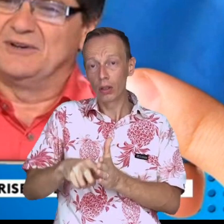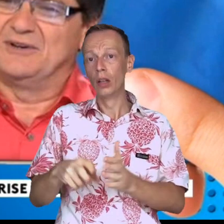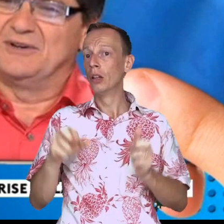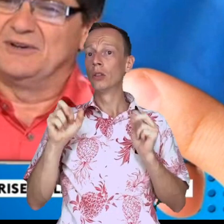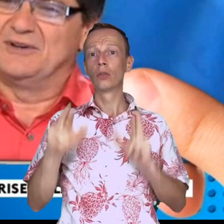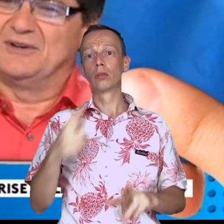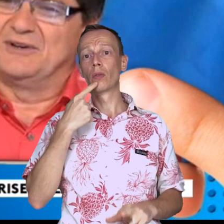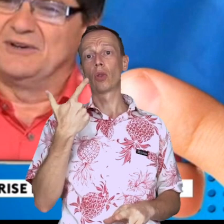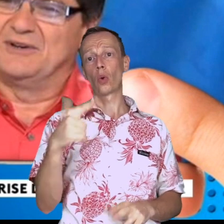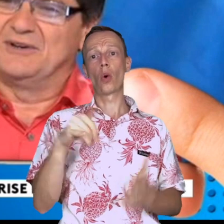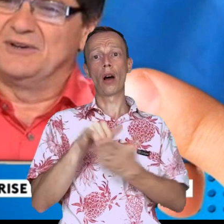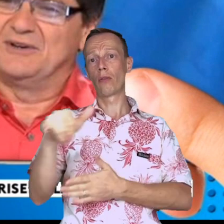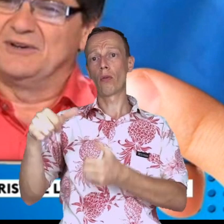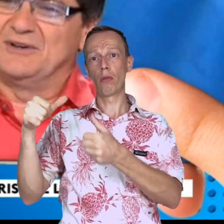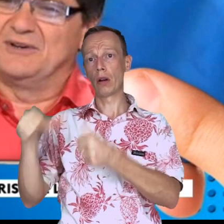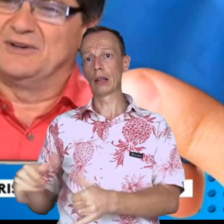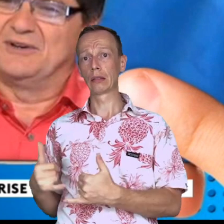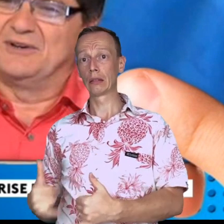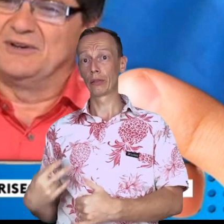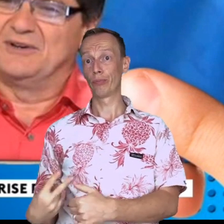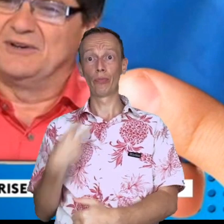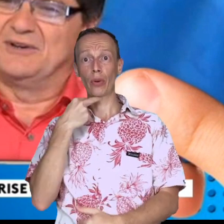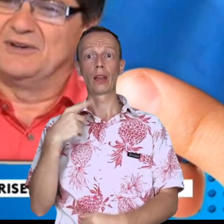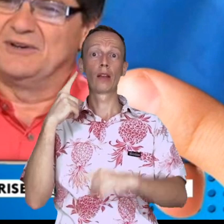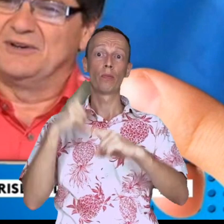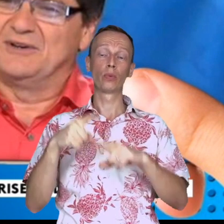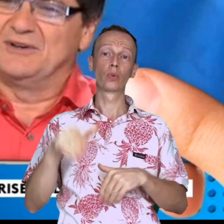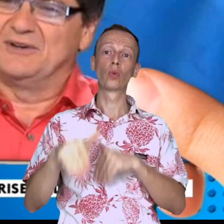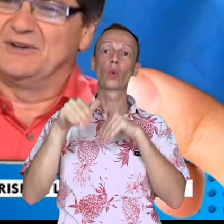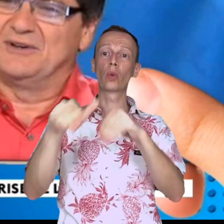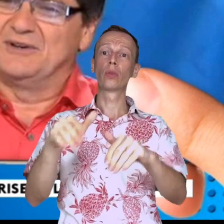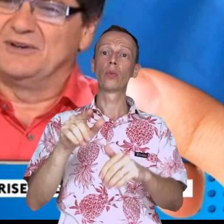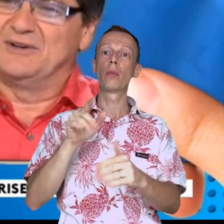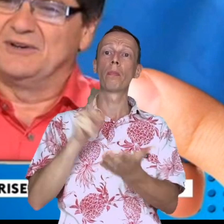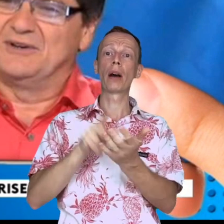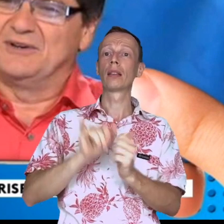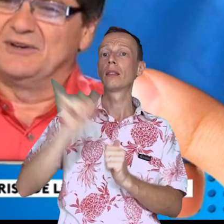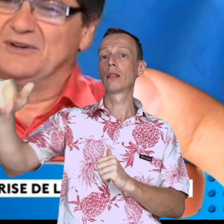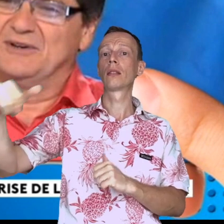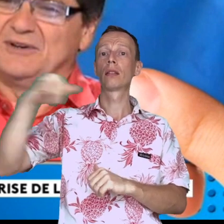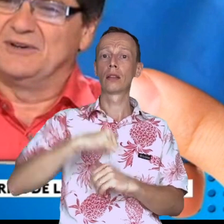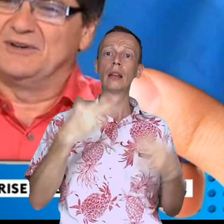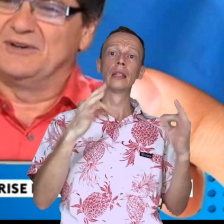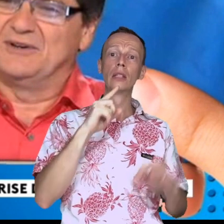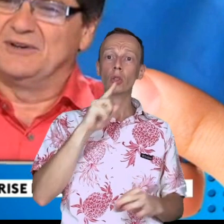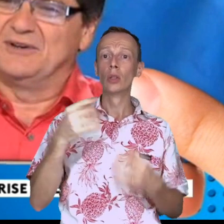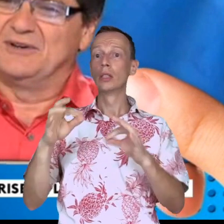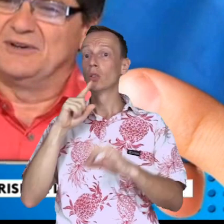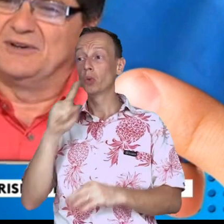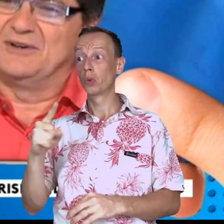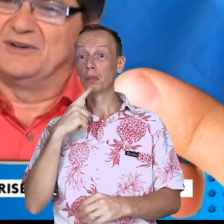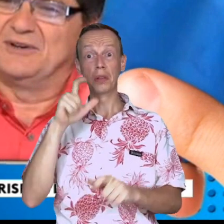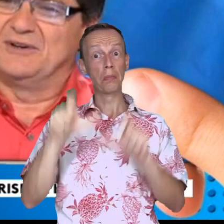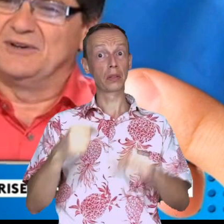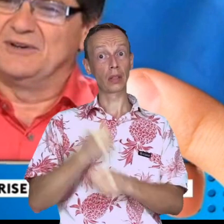près de la moitié du personnel, à peu près 50% du personnel. C'est pour ça que je trouve très étonnant que des syndicats veulent détruire de l'emploi comme ça à ce point-là.